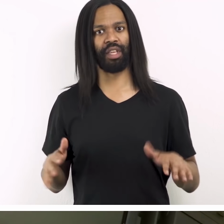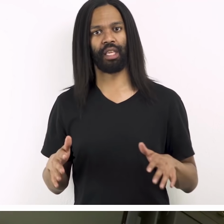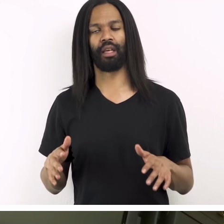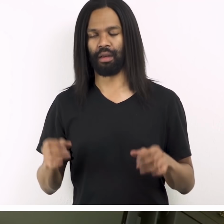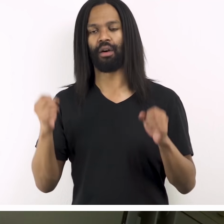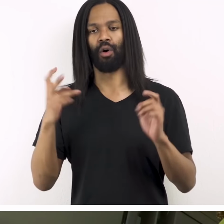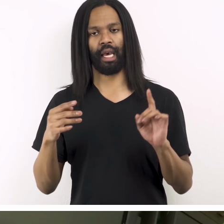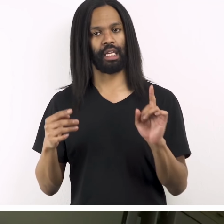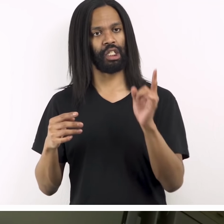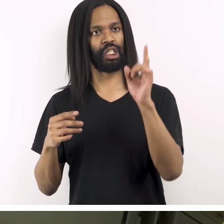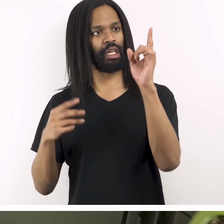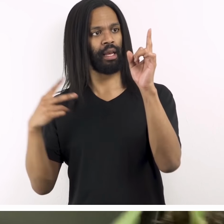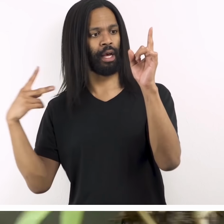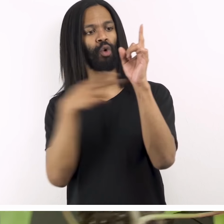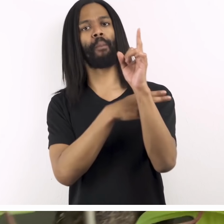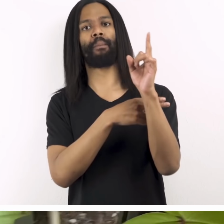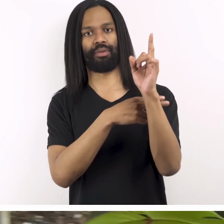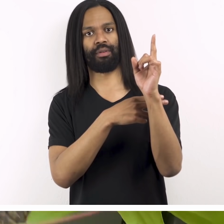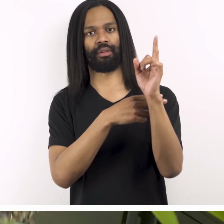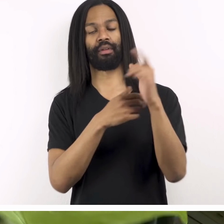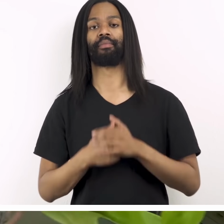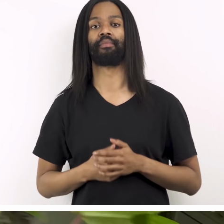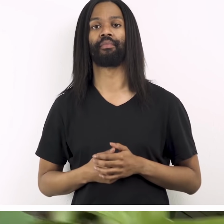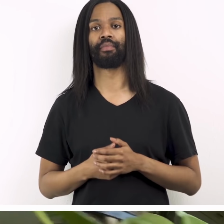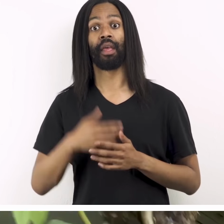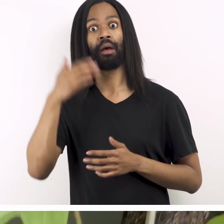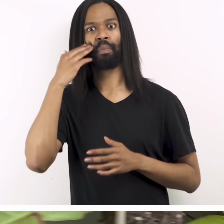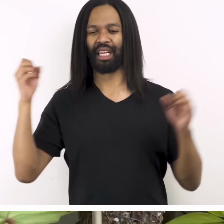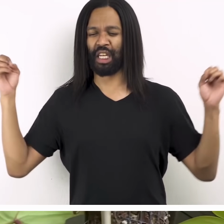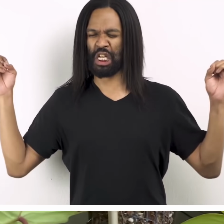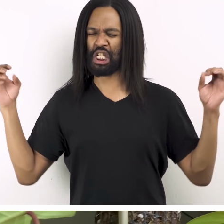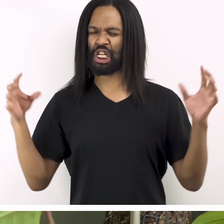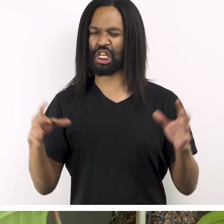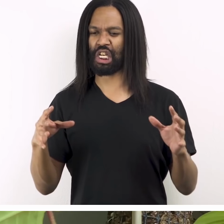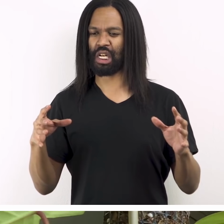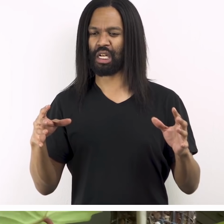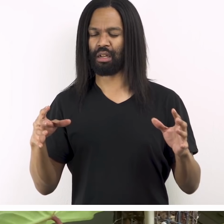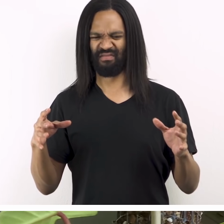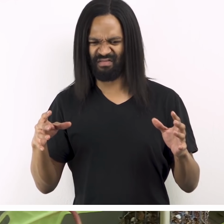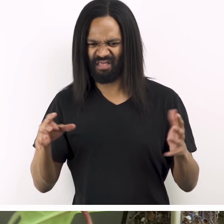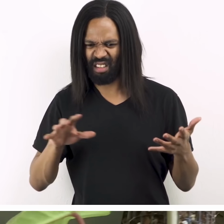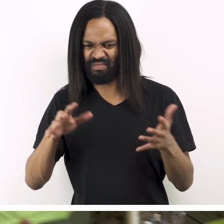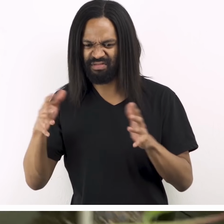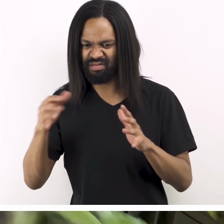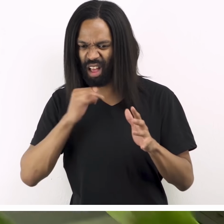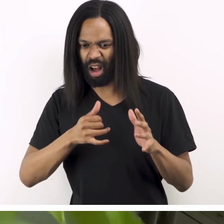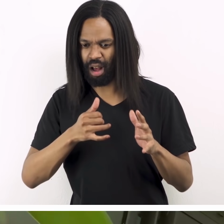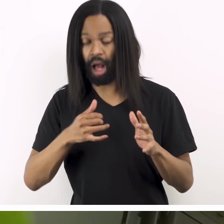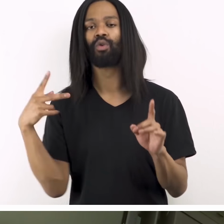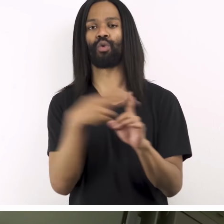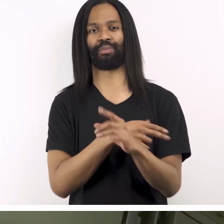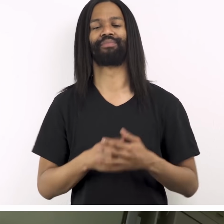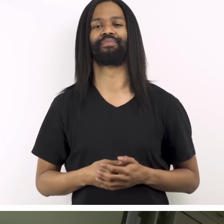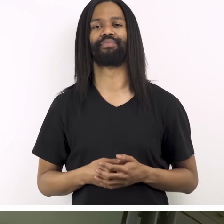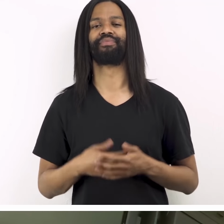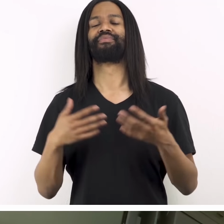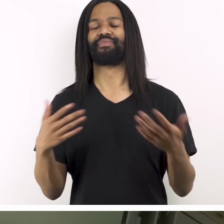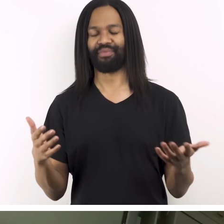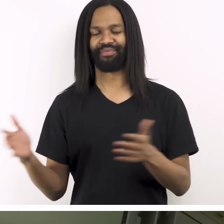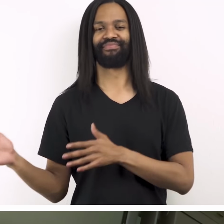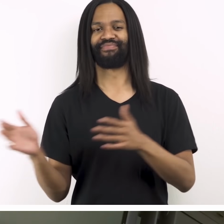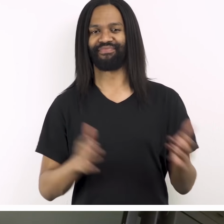blanc, coupez-lui la tête tout simplement. Donc en gros, si vous avez amélioré votre exposition, il n'y a rien qui change, on coupe. Donc voilà, ça